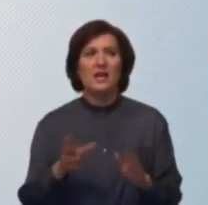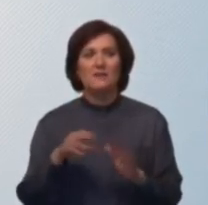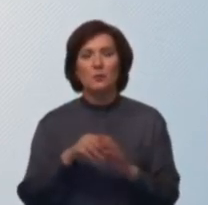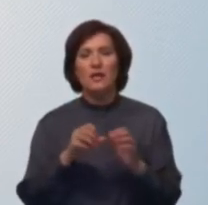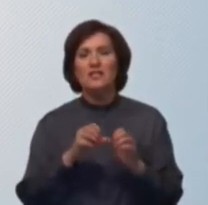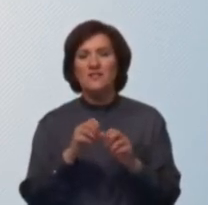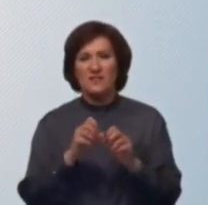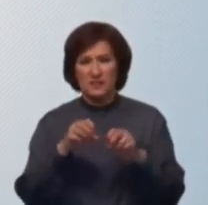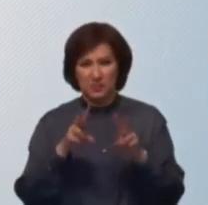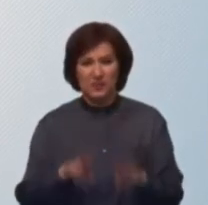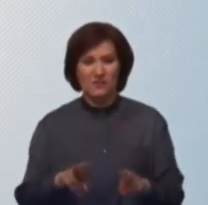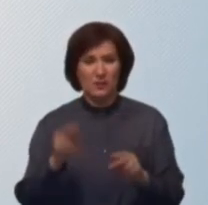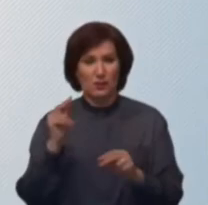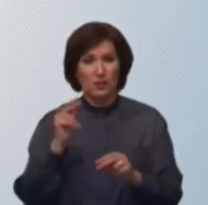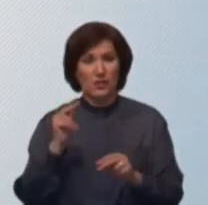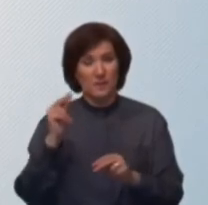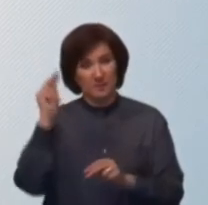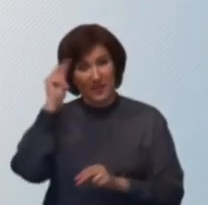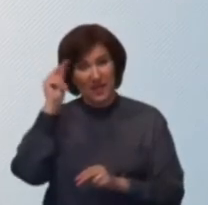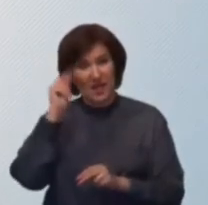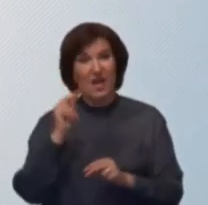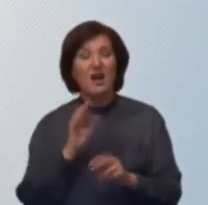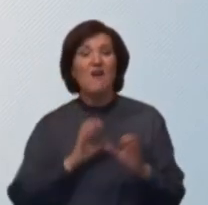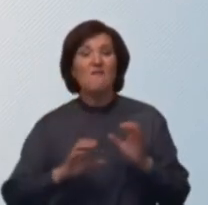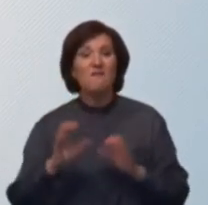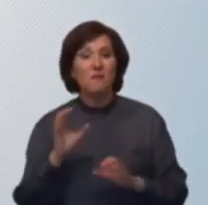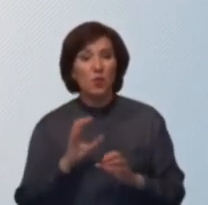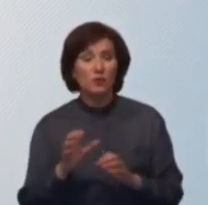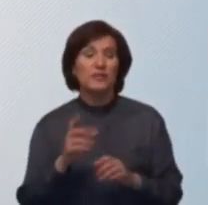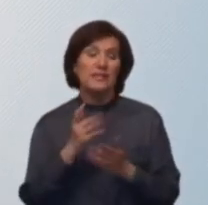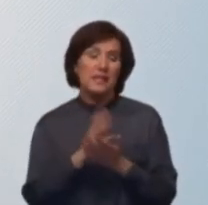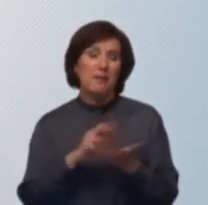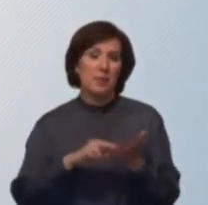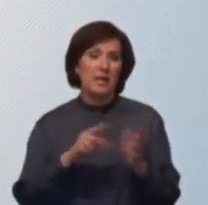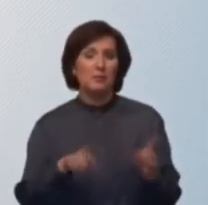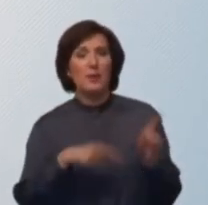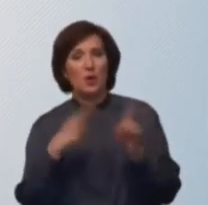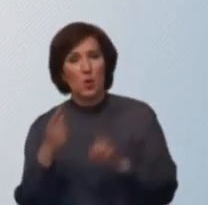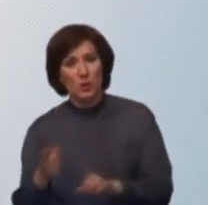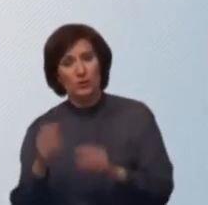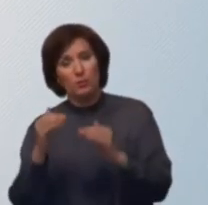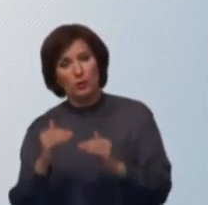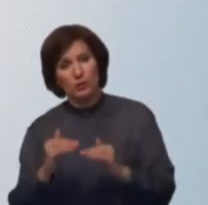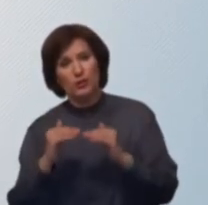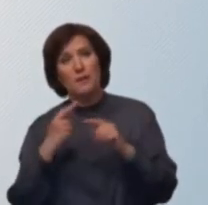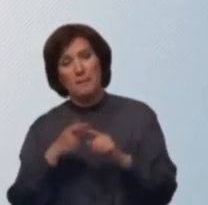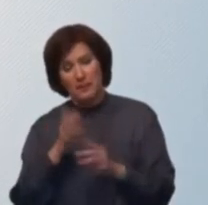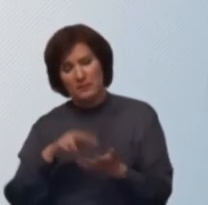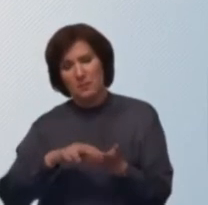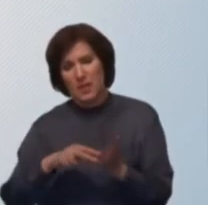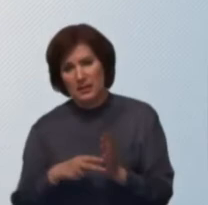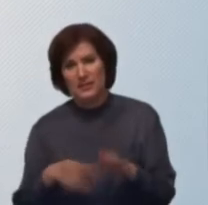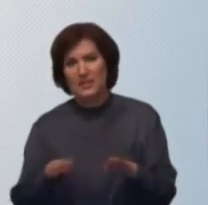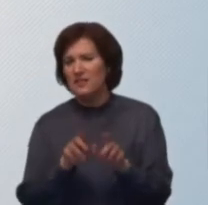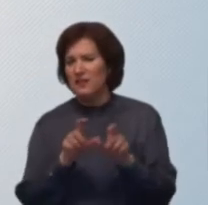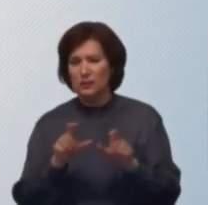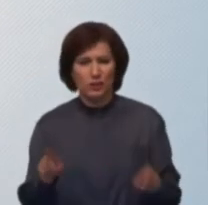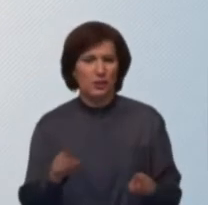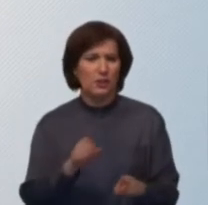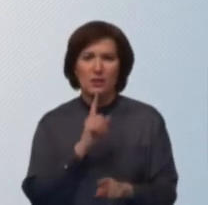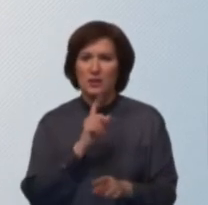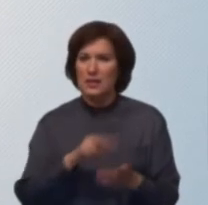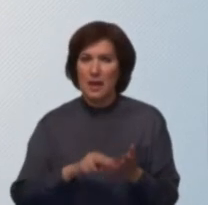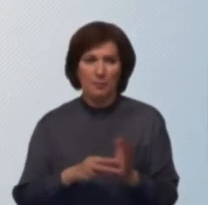специфічні вузи. Є план переходу і пониження ступенів деяких шкіл. Ми йдемо до цього плану, закривати школи